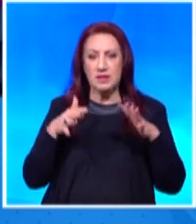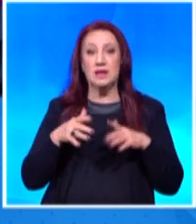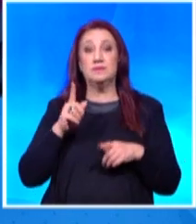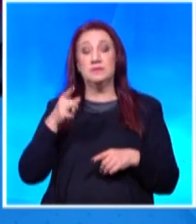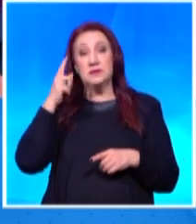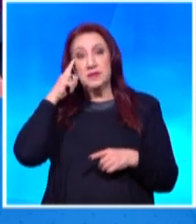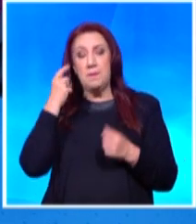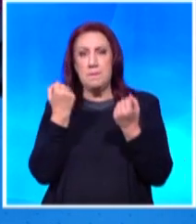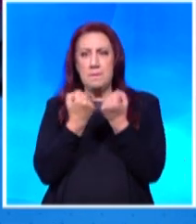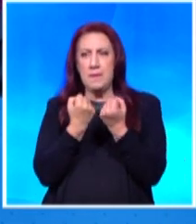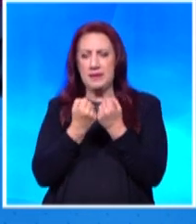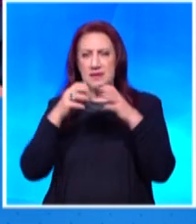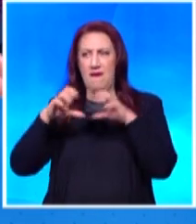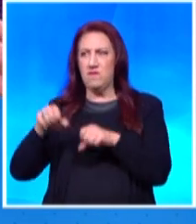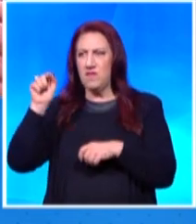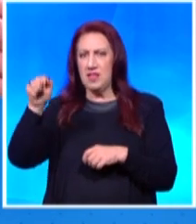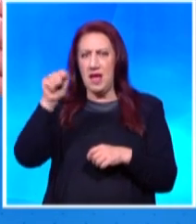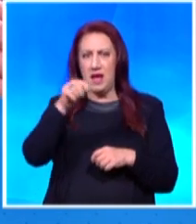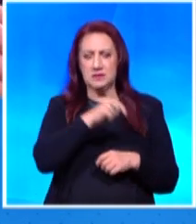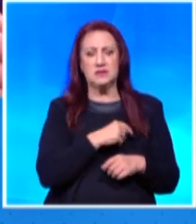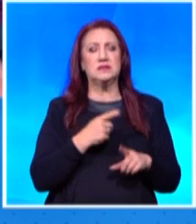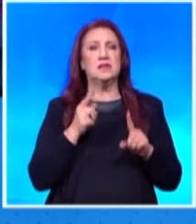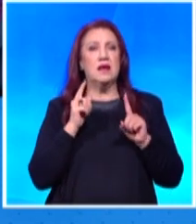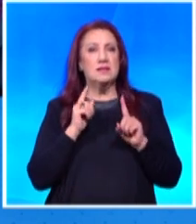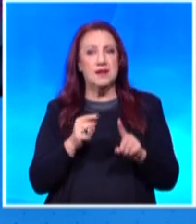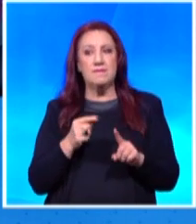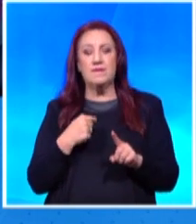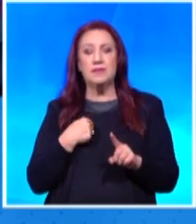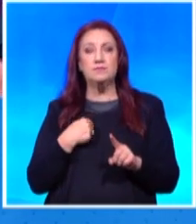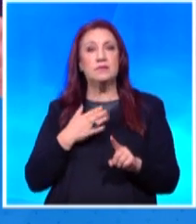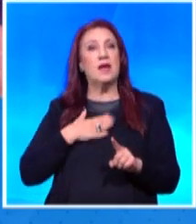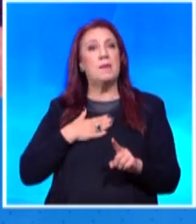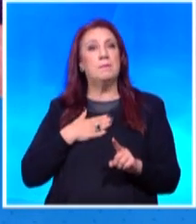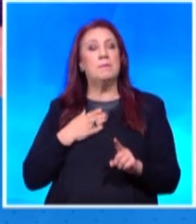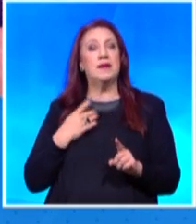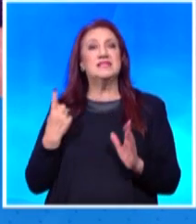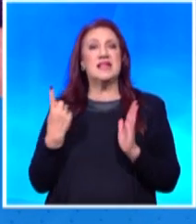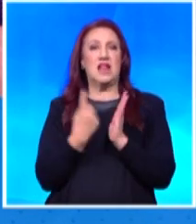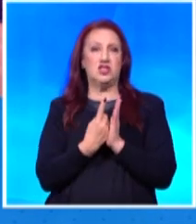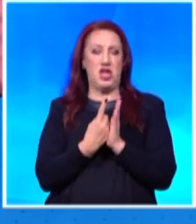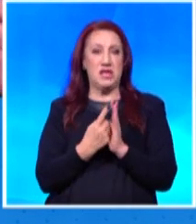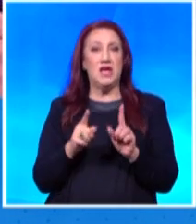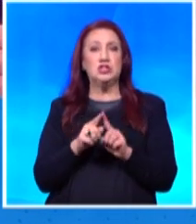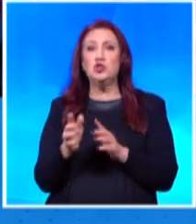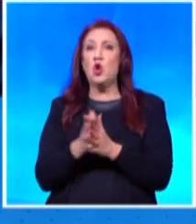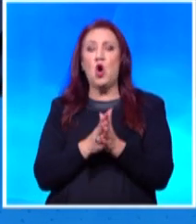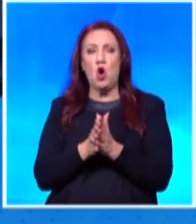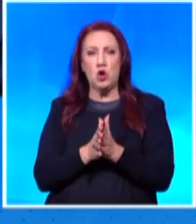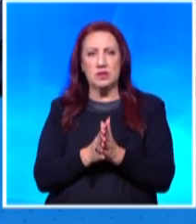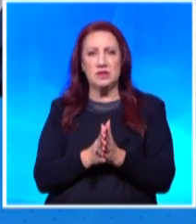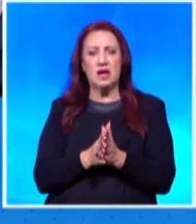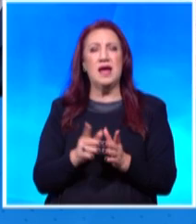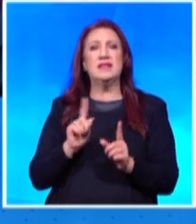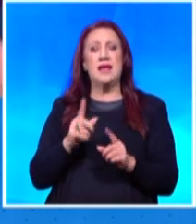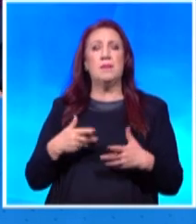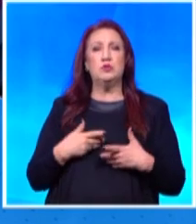местните власти, службите, трябва да си припознаем задълженията. А ние, гражданите, най-вече, да не чакаме, абе тя